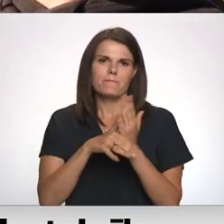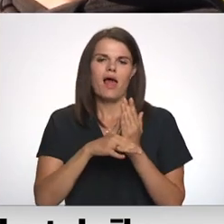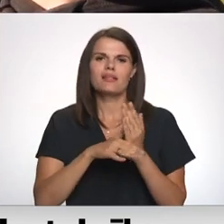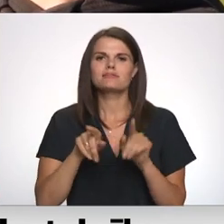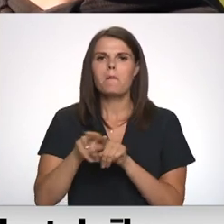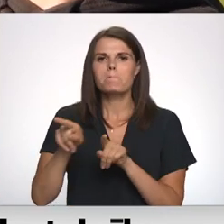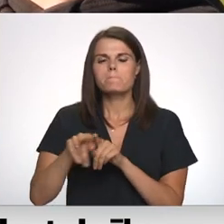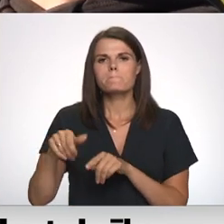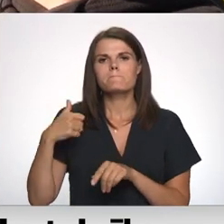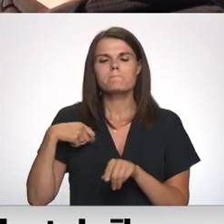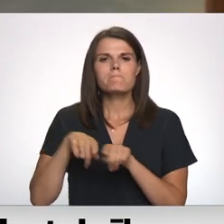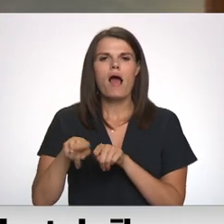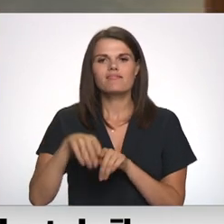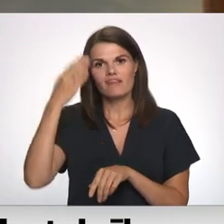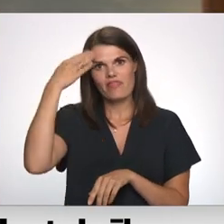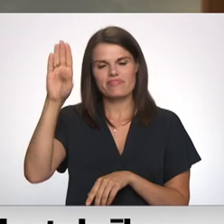dēls.